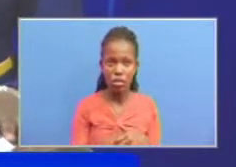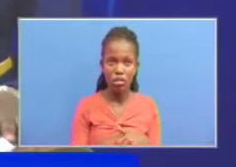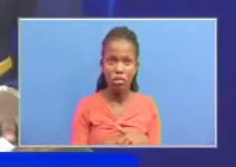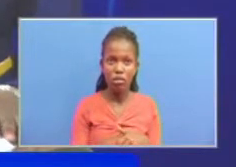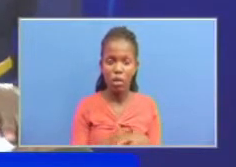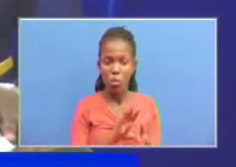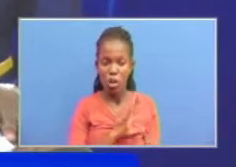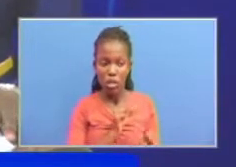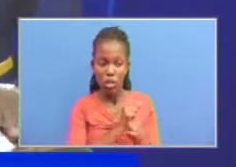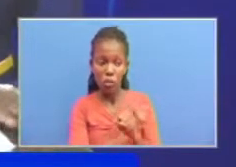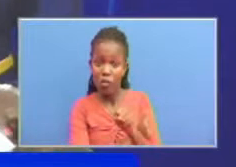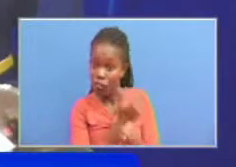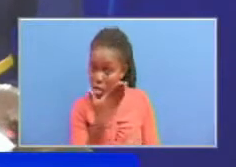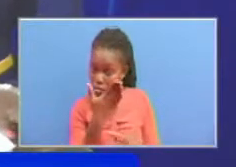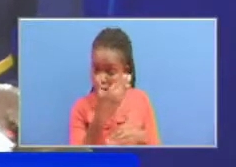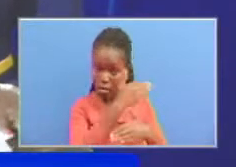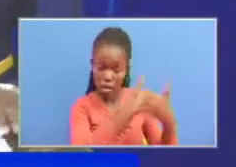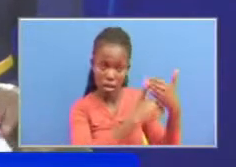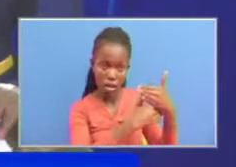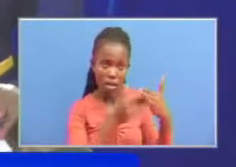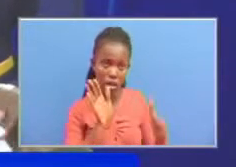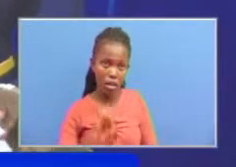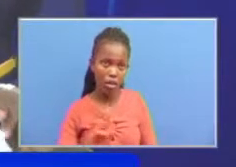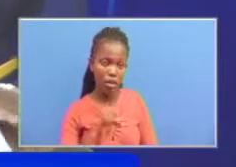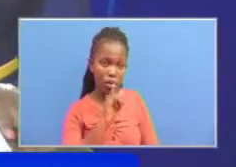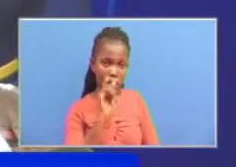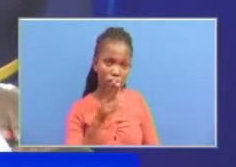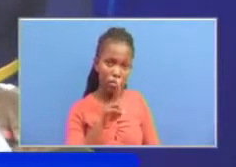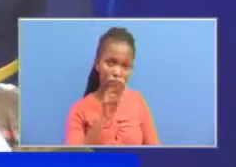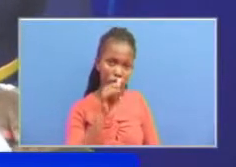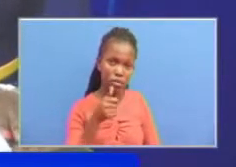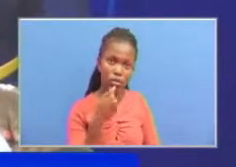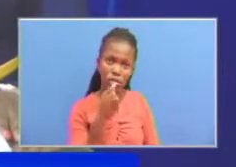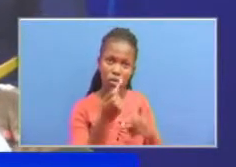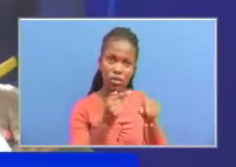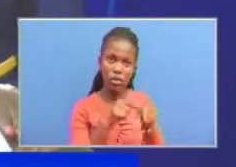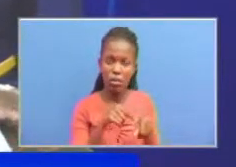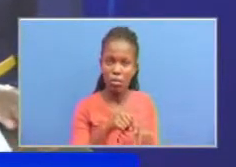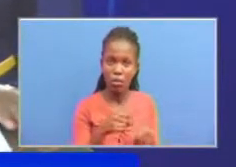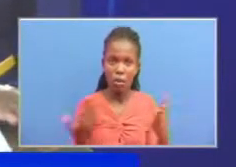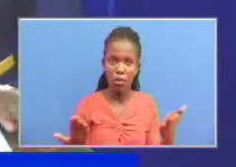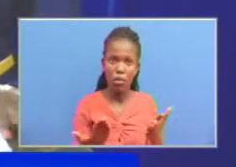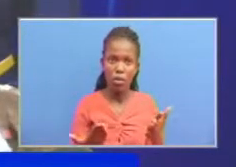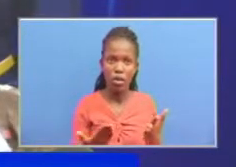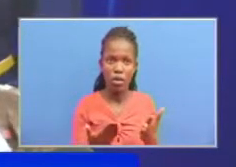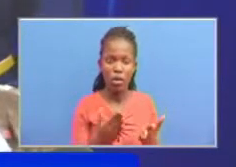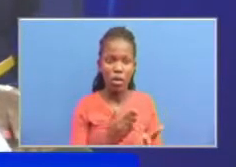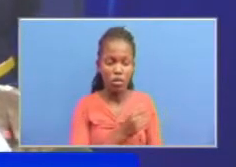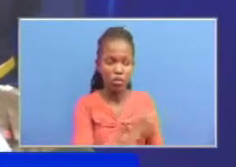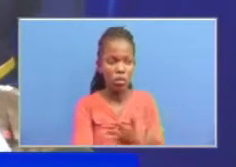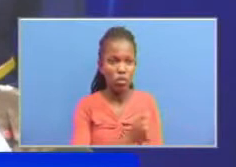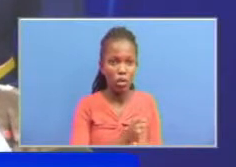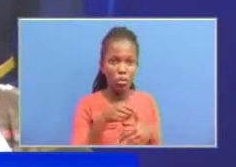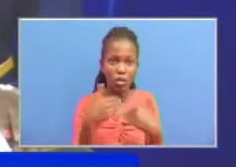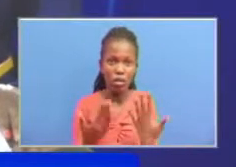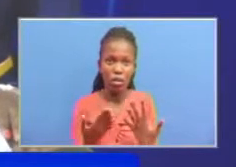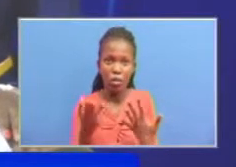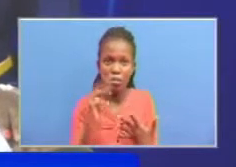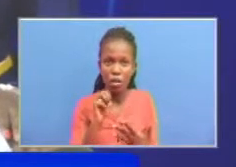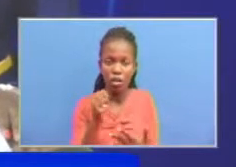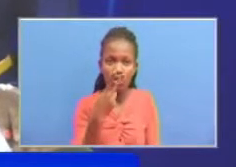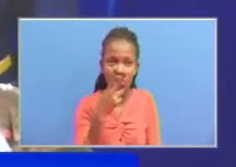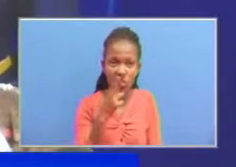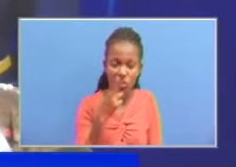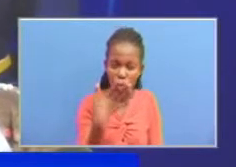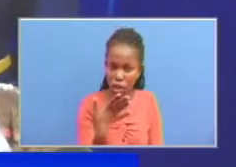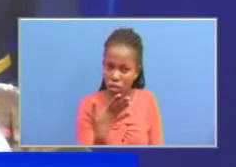kukomakana boarding schools. Kilioni mbunge keu Koimburi ainena kavindani kala ukunenga nae basari sia silingi milioni miongweli